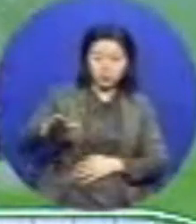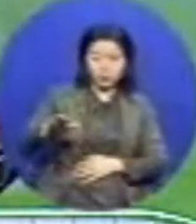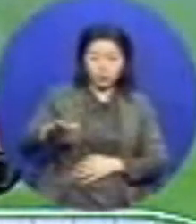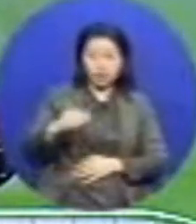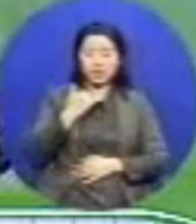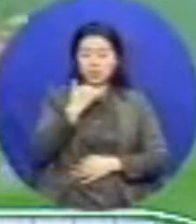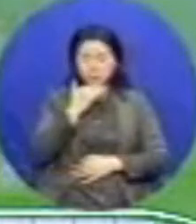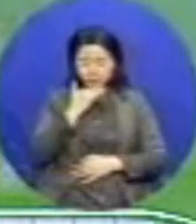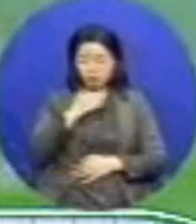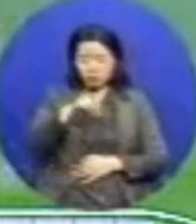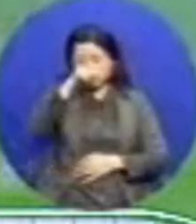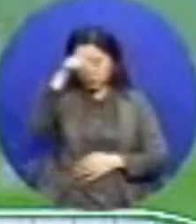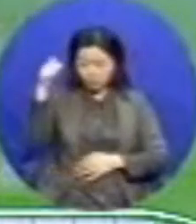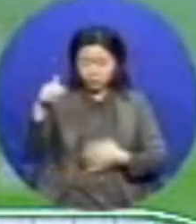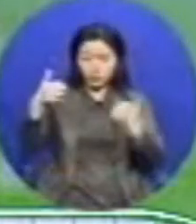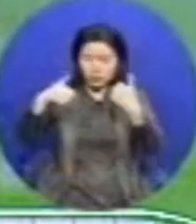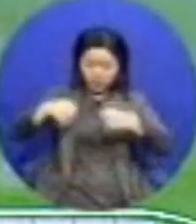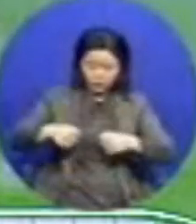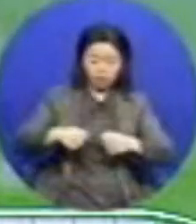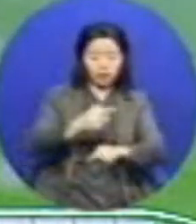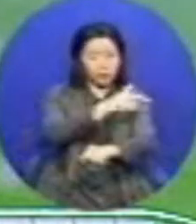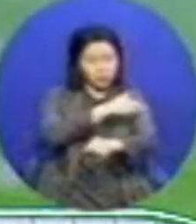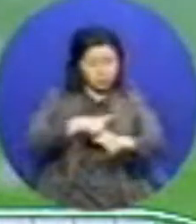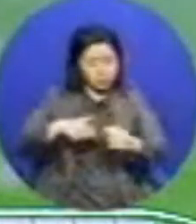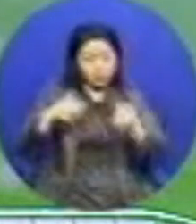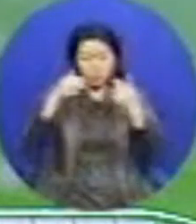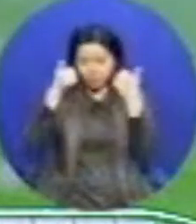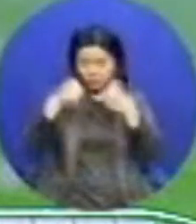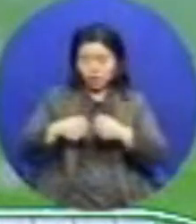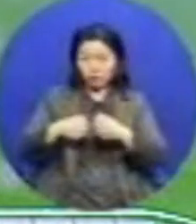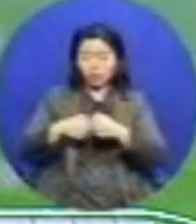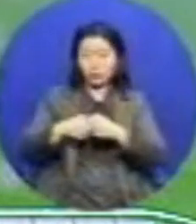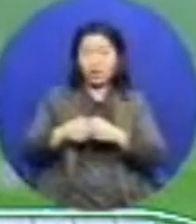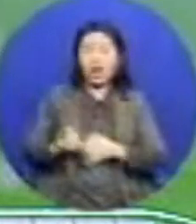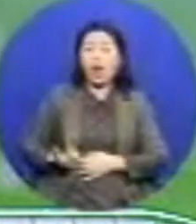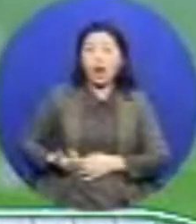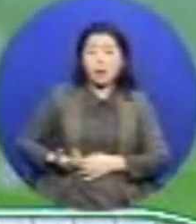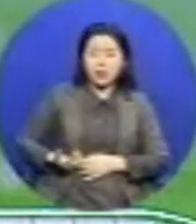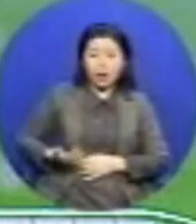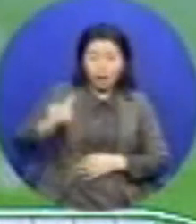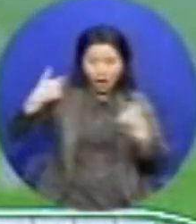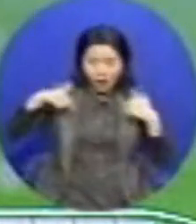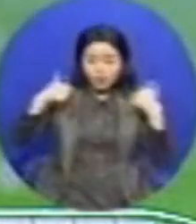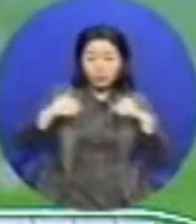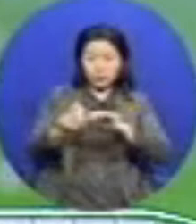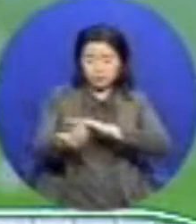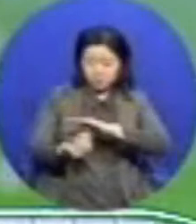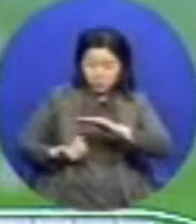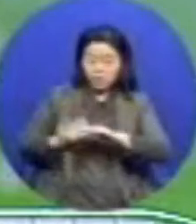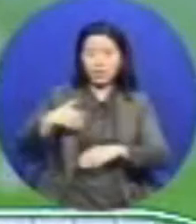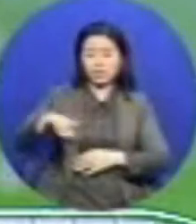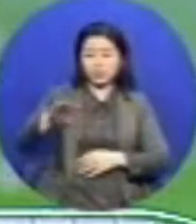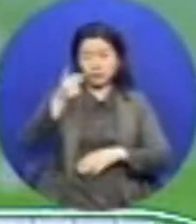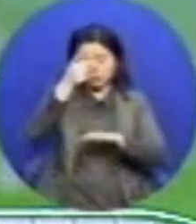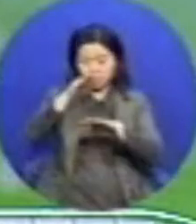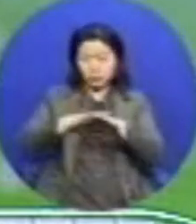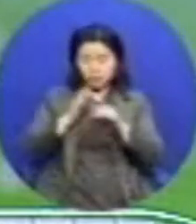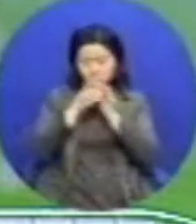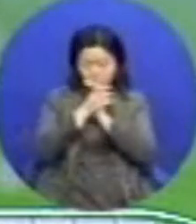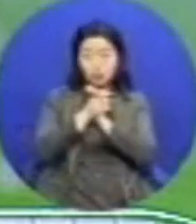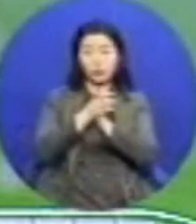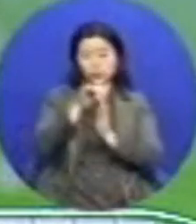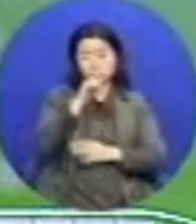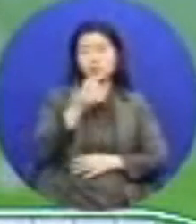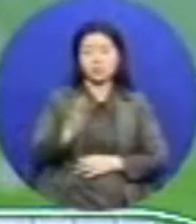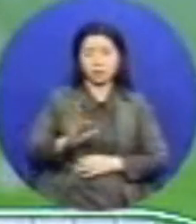돼 라고 인사하고 교우들 라고도 인사하고 그리고 예배 시간에 미리 들어가지 예배 드려 찌 예배시간에 5분 늦었는데 도